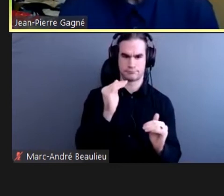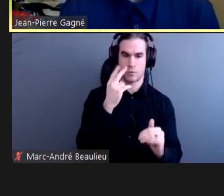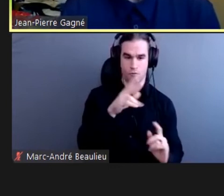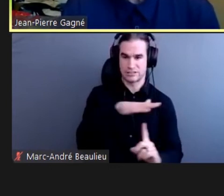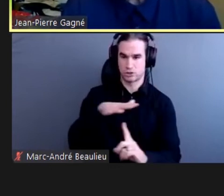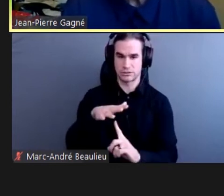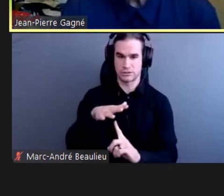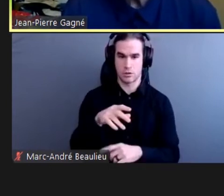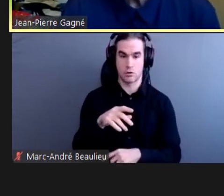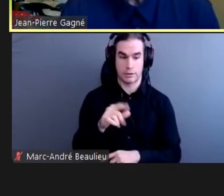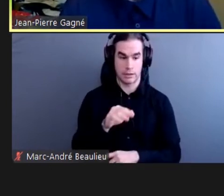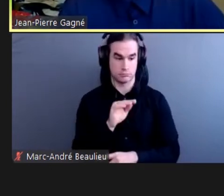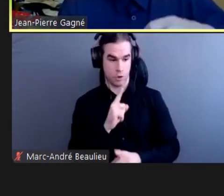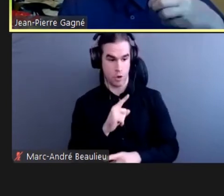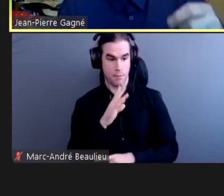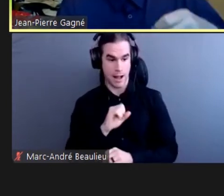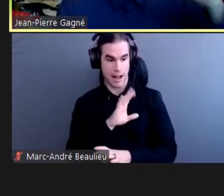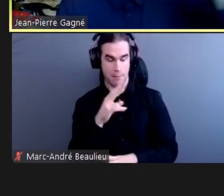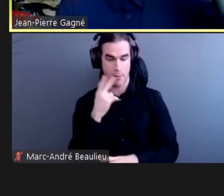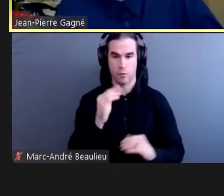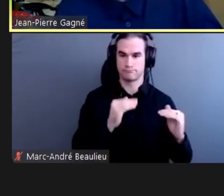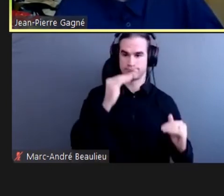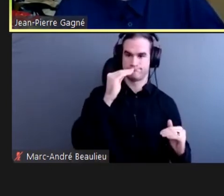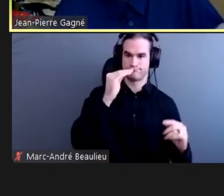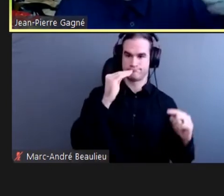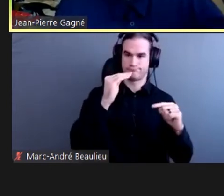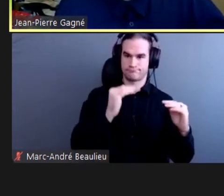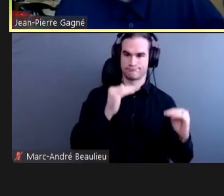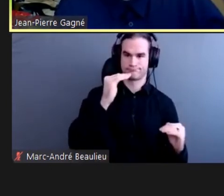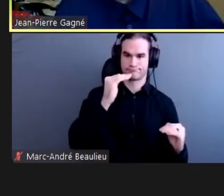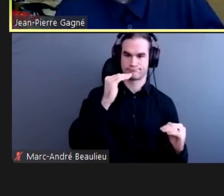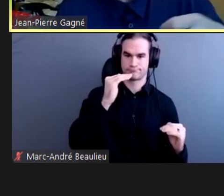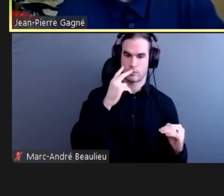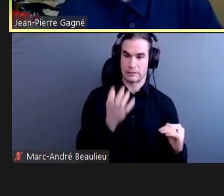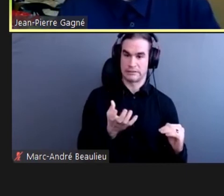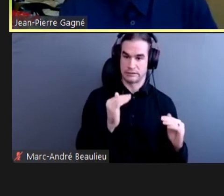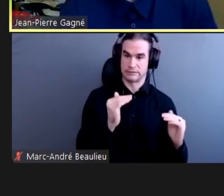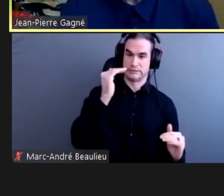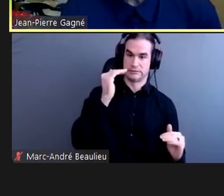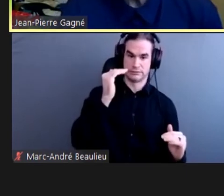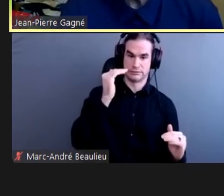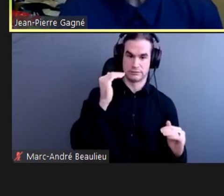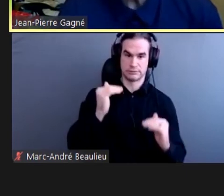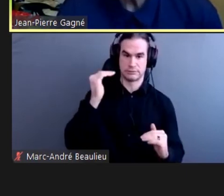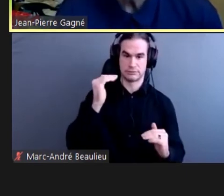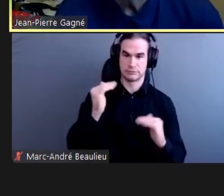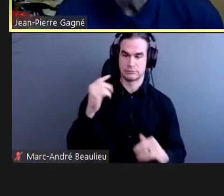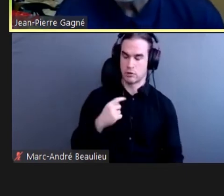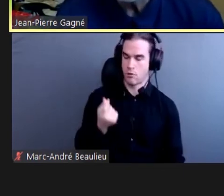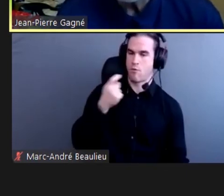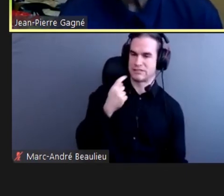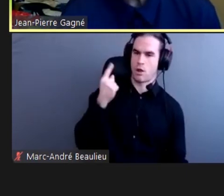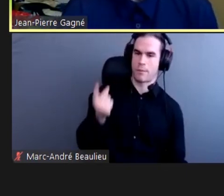les cas, quand les gens parlent clairement, ils augmentent de façon significative leur intelligibilité, sont